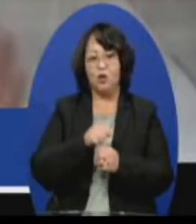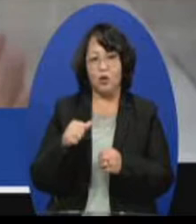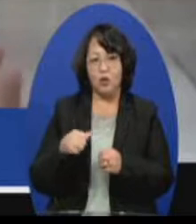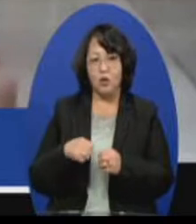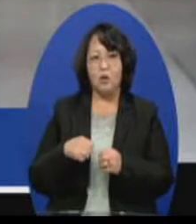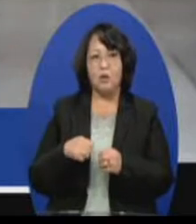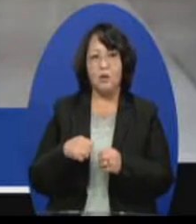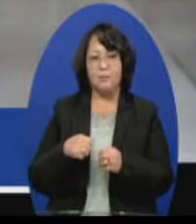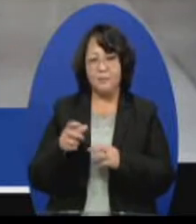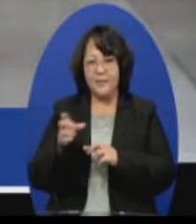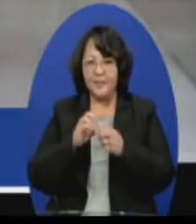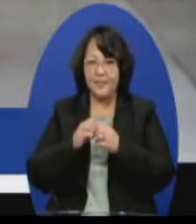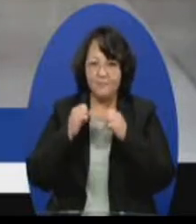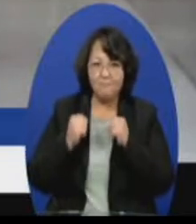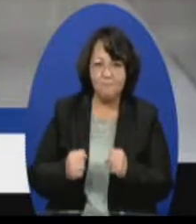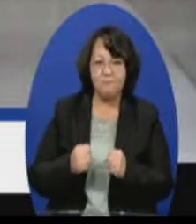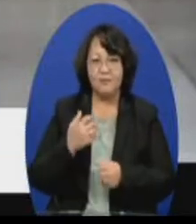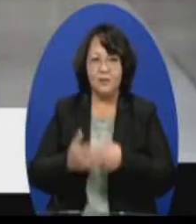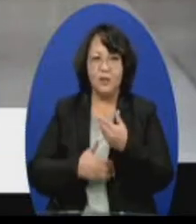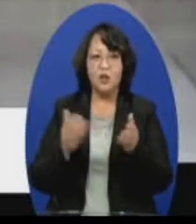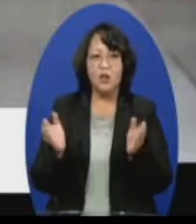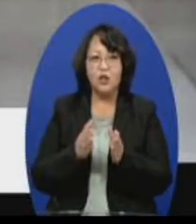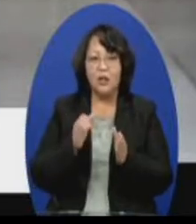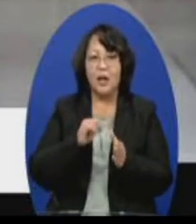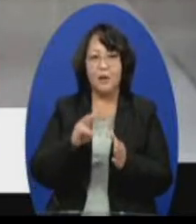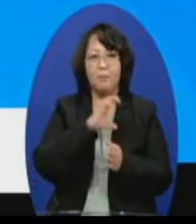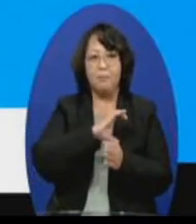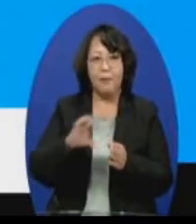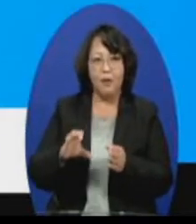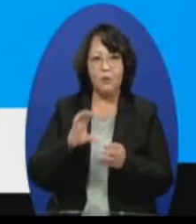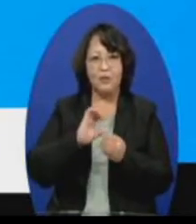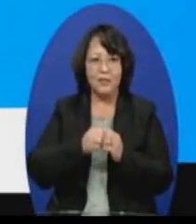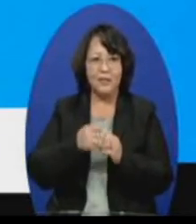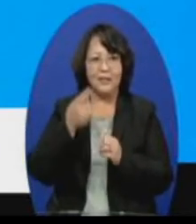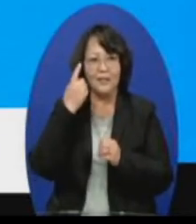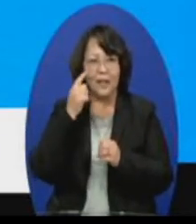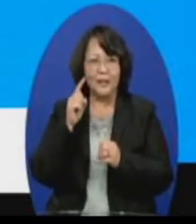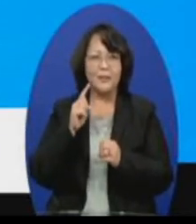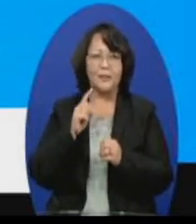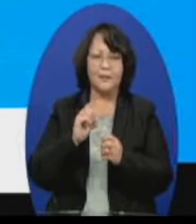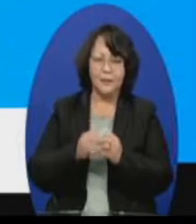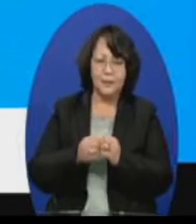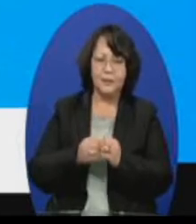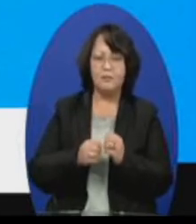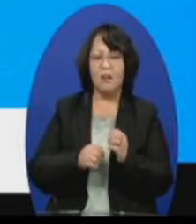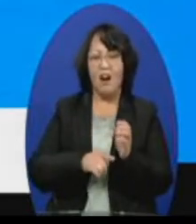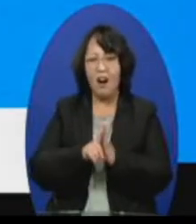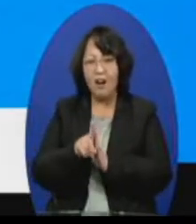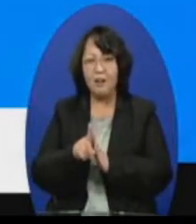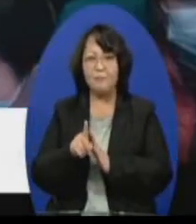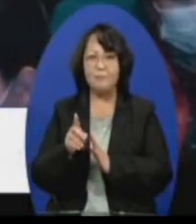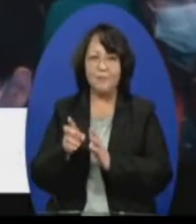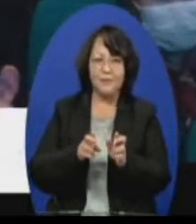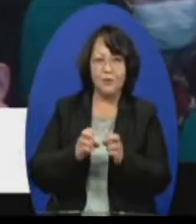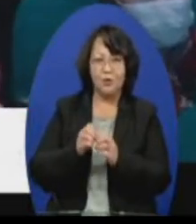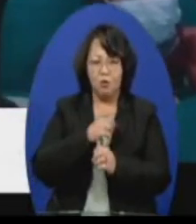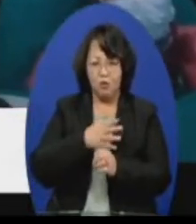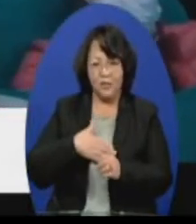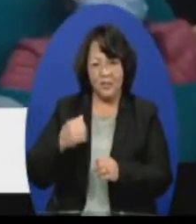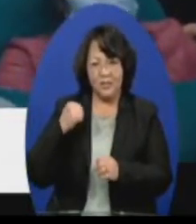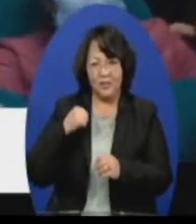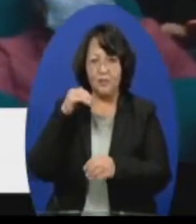боловсгоогээр энэ бизнесийн төсөл жижиг ажхуй хийх төсөл интерпренер тий одоо энэ өөрийгөө нэг сориосоод гэж